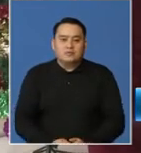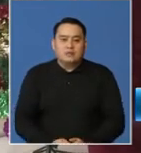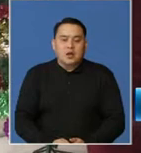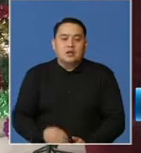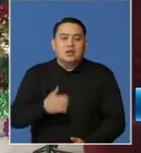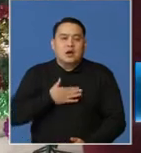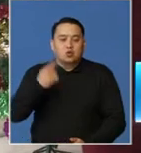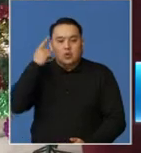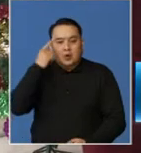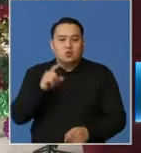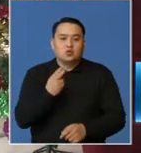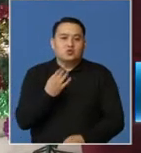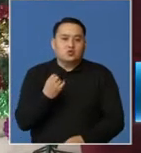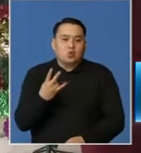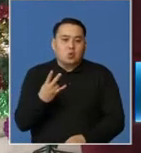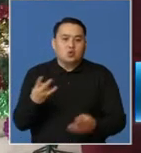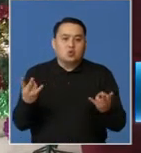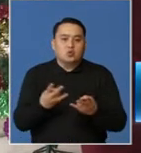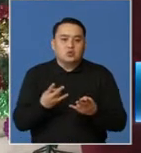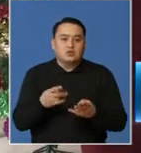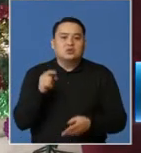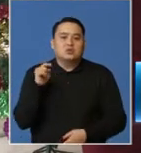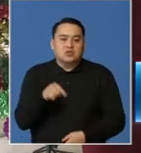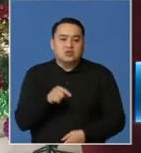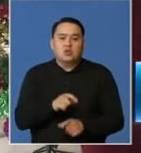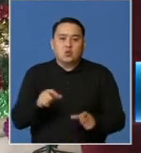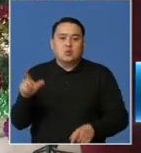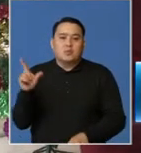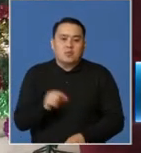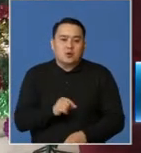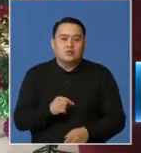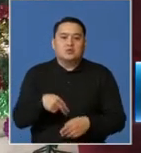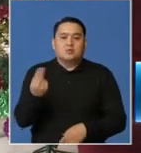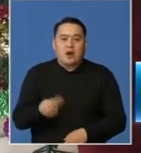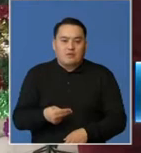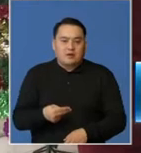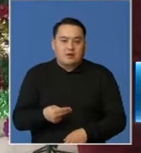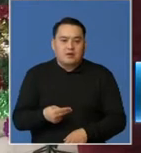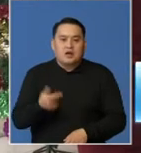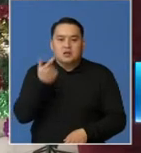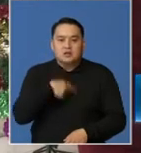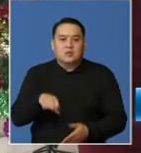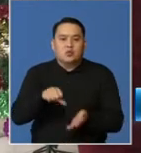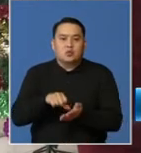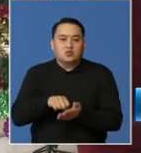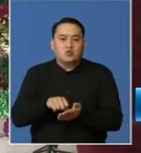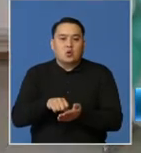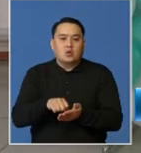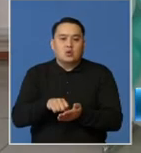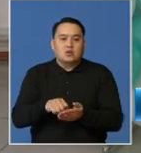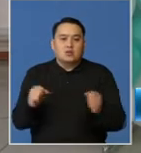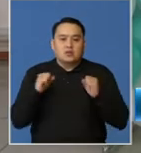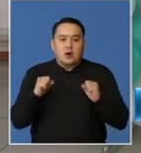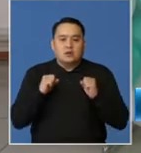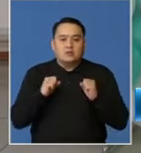Считаю, что это учреждение очень необходимо. Тысячи людей ежедневно приходят сюда получить справки. Я самый частый посетитель ЦОНов. Так как я